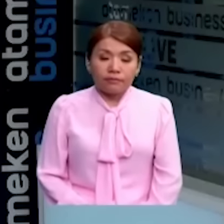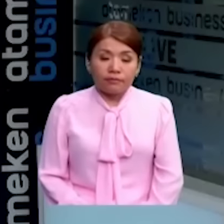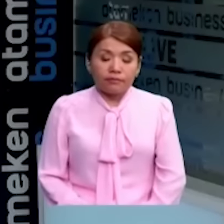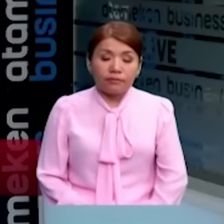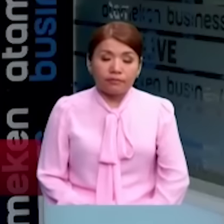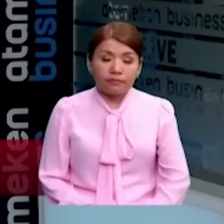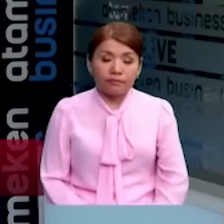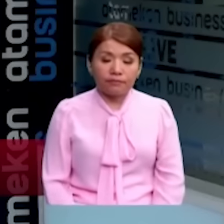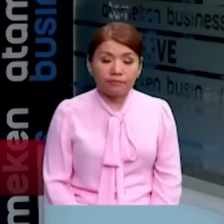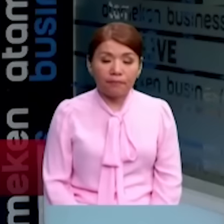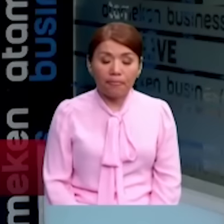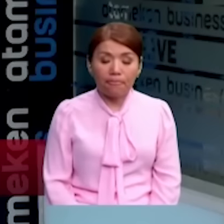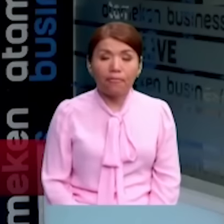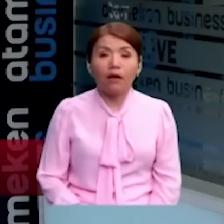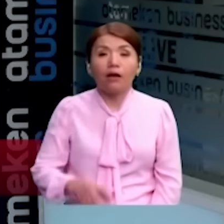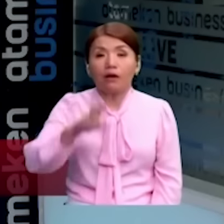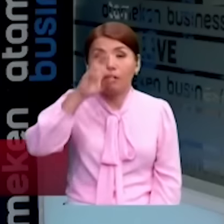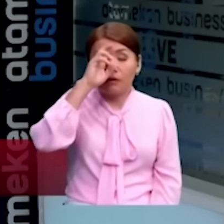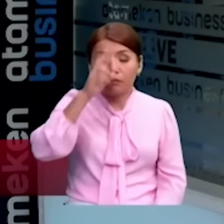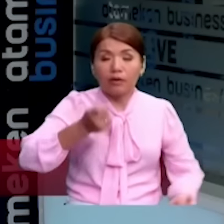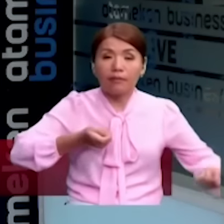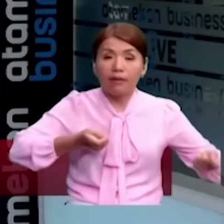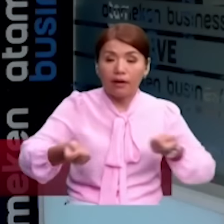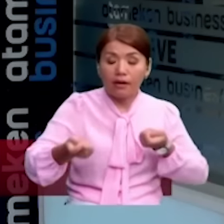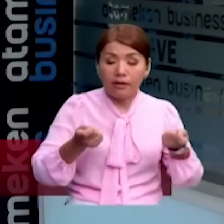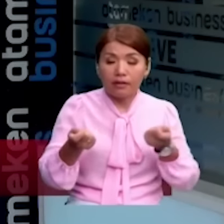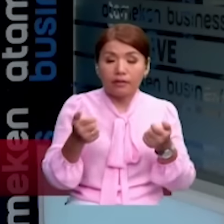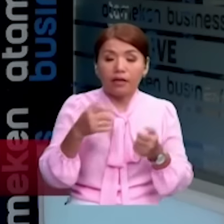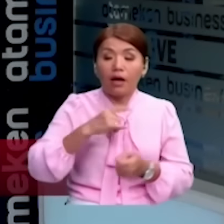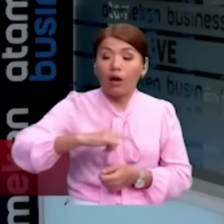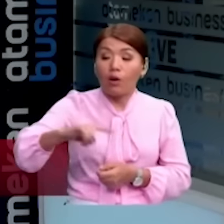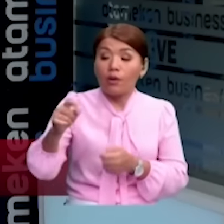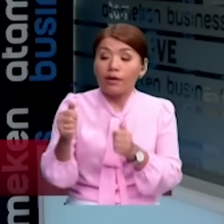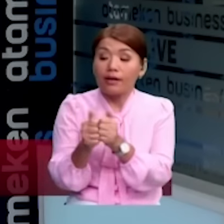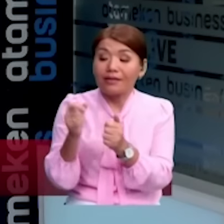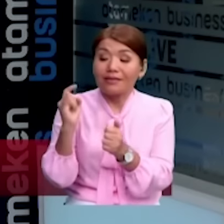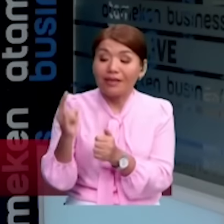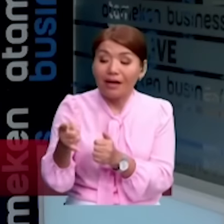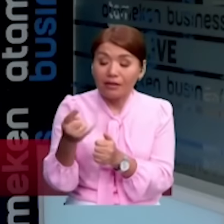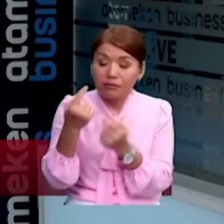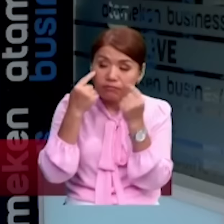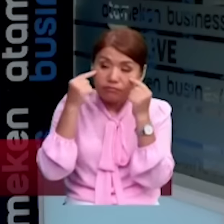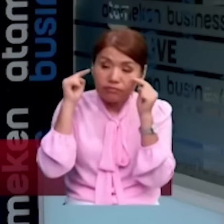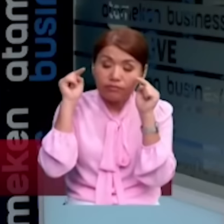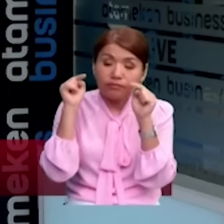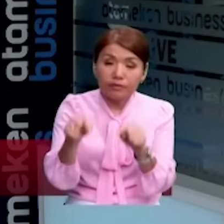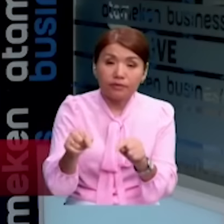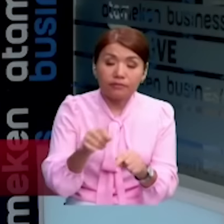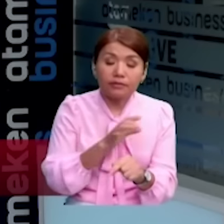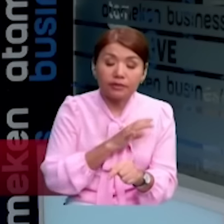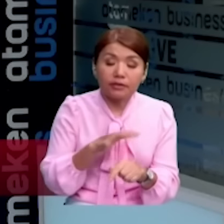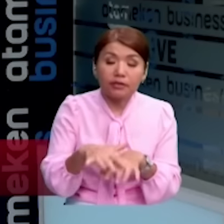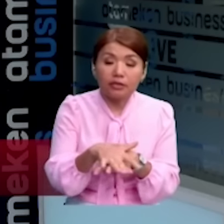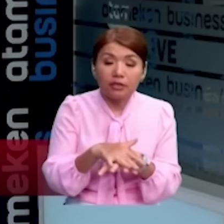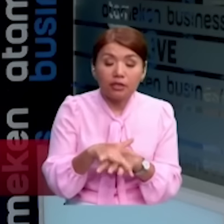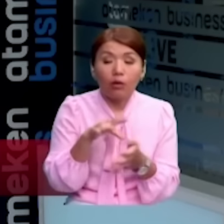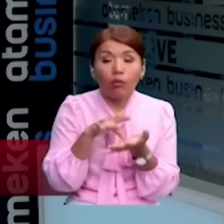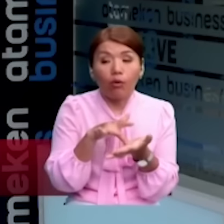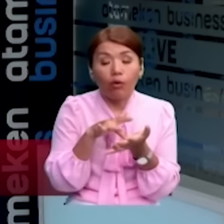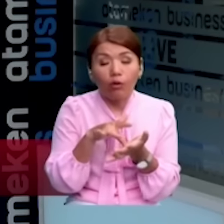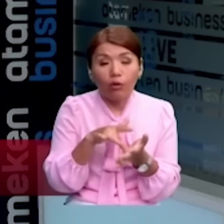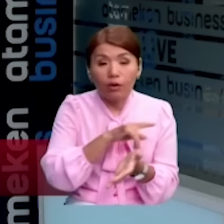Көксеген ақша ғана үкімет басшысы әуежай маңынан нәпақасын тауып жүрген таксистерге шүйлікті. Сөзінше елге келген туристер